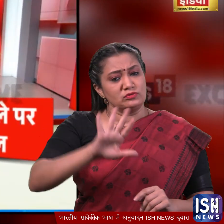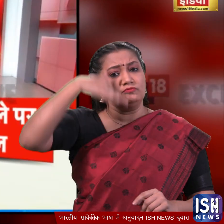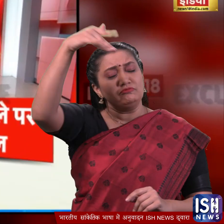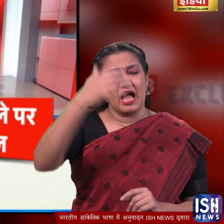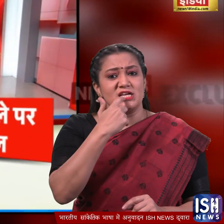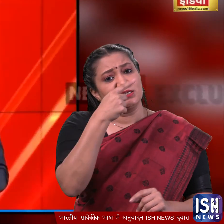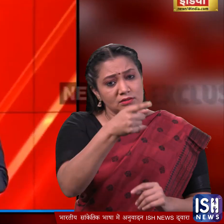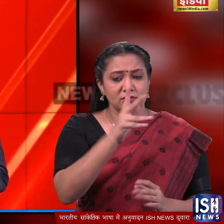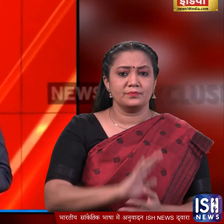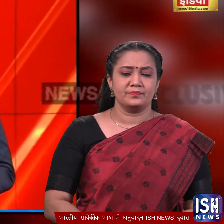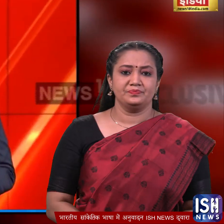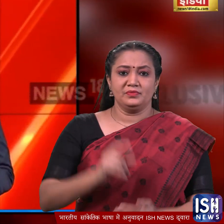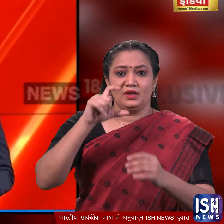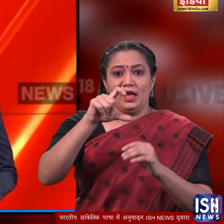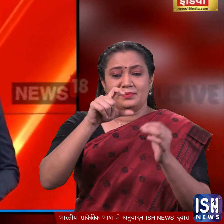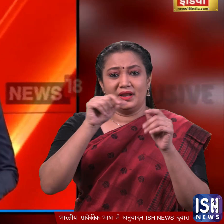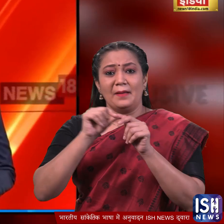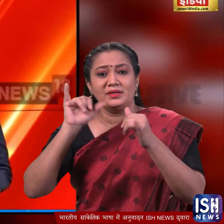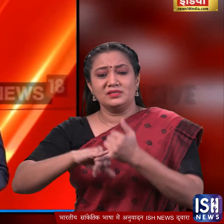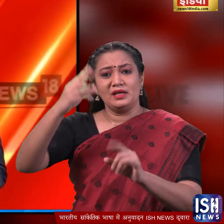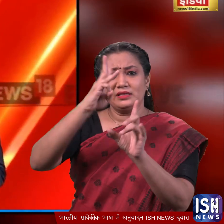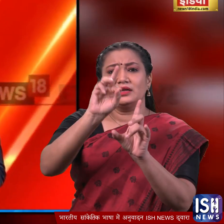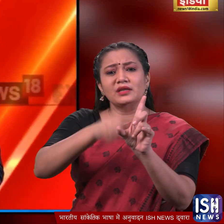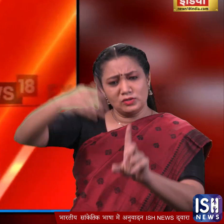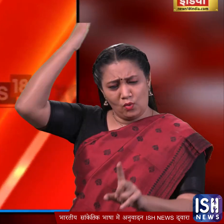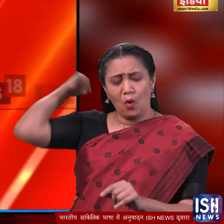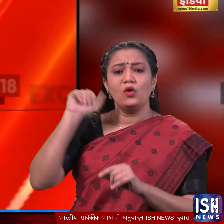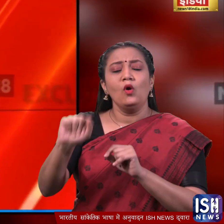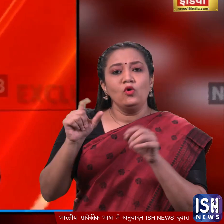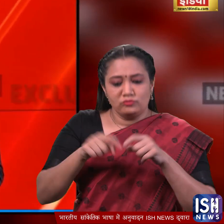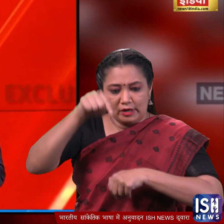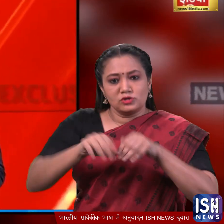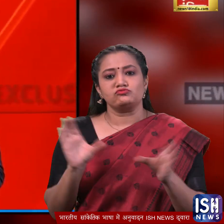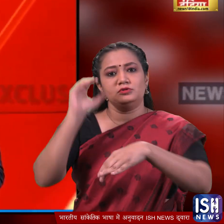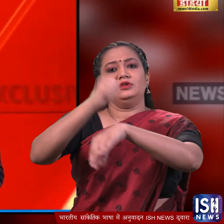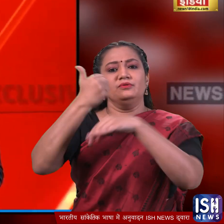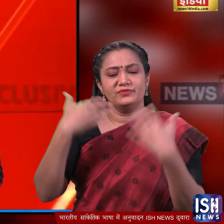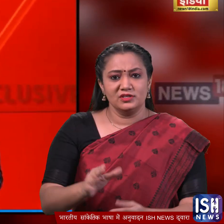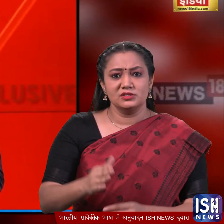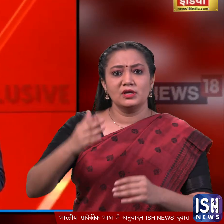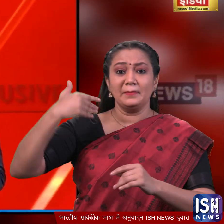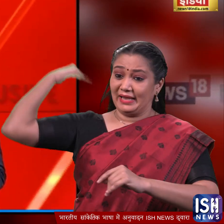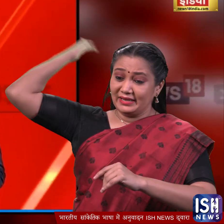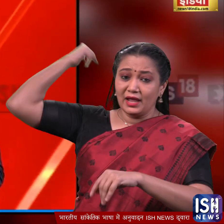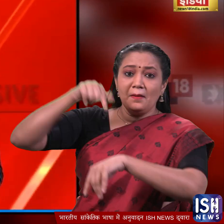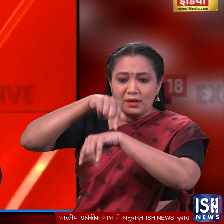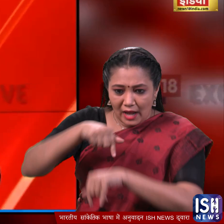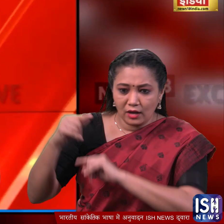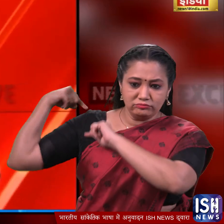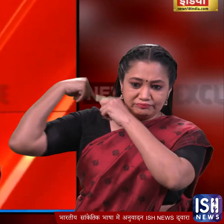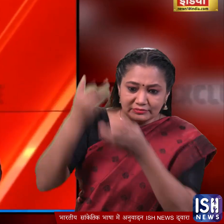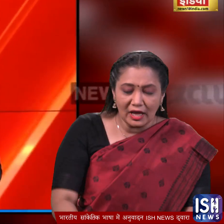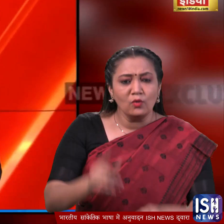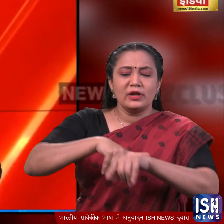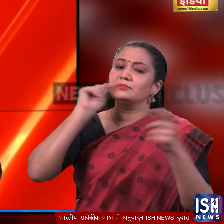पड़ेगा। सौभाग्य की एक बात यह कि कैप्टन अमरिंदर सिंह ने 30 साल पहले भी अपनी अलग राजनीतिक पार्टी बनाई थी, लेकिन तब और आज के हालात में